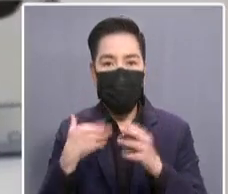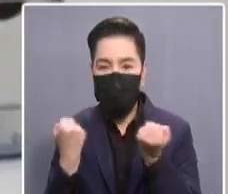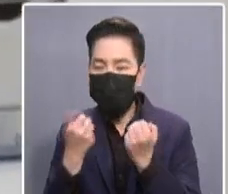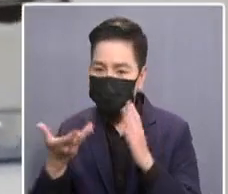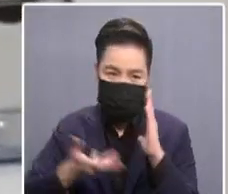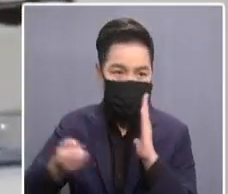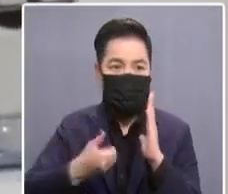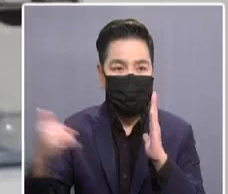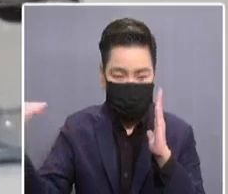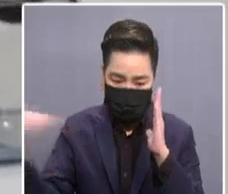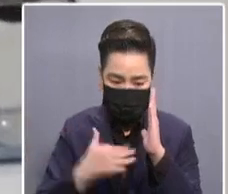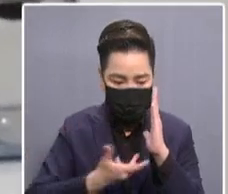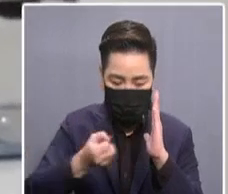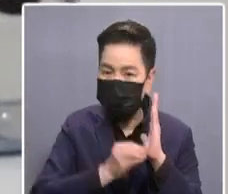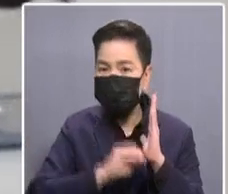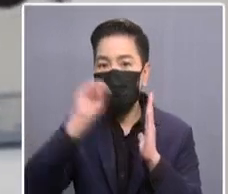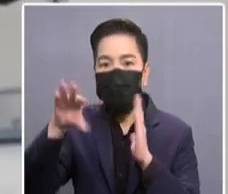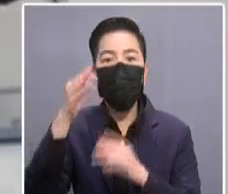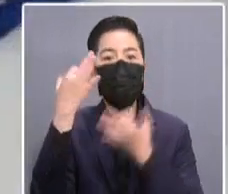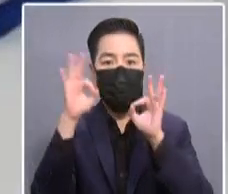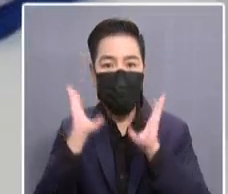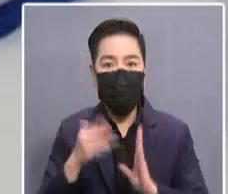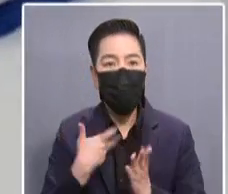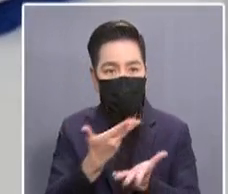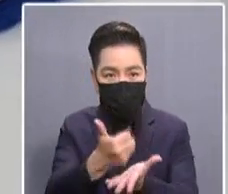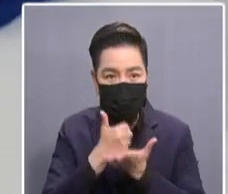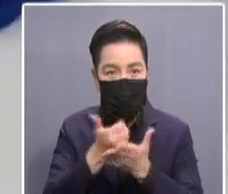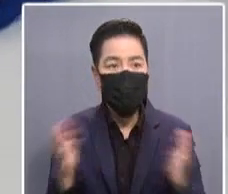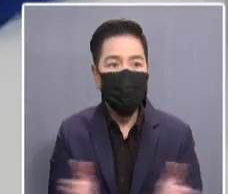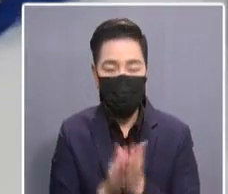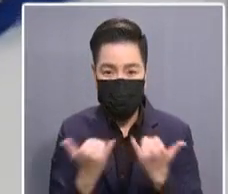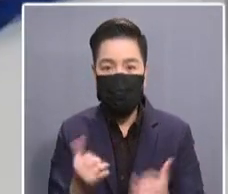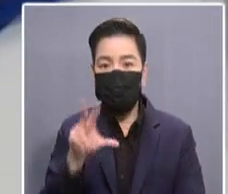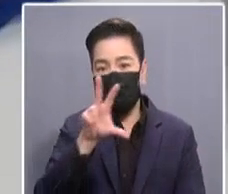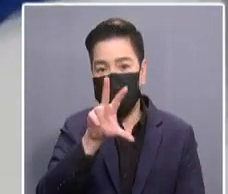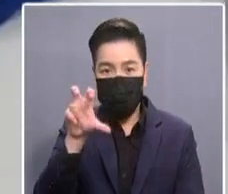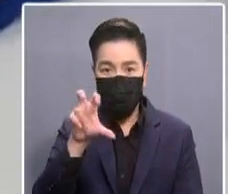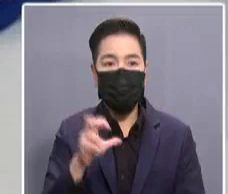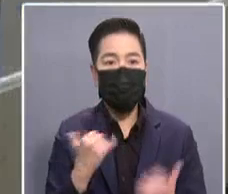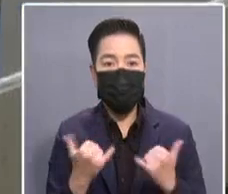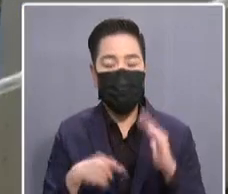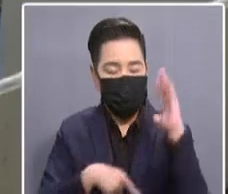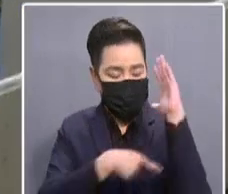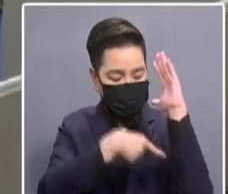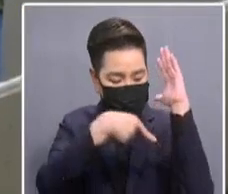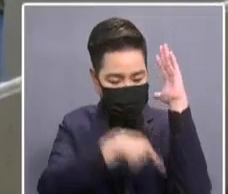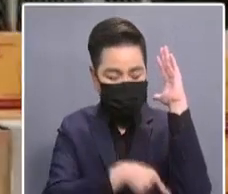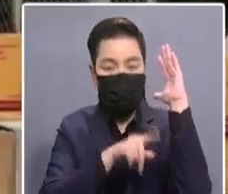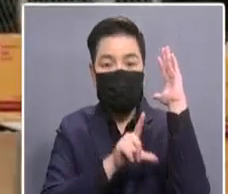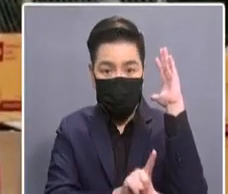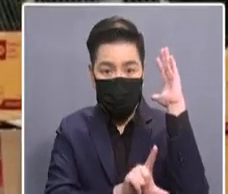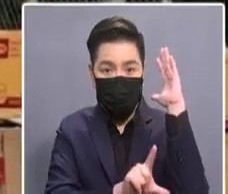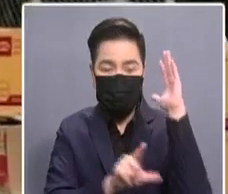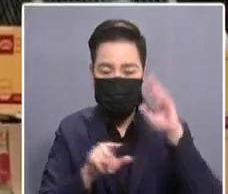รับส่งฟรีนะฮะในเบื้องต้นเนี่ยมีผู้ขอรับการช่วยเหลือแล้วกว่า300รายนะฮะส่วนตอนนี้พัทลุงเองก็ต้องเร่ง